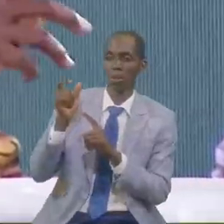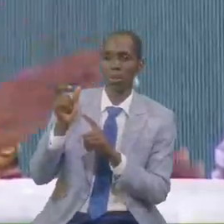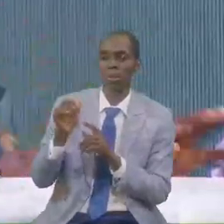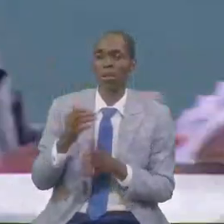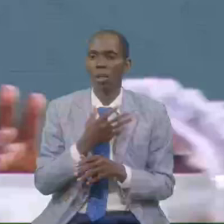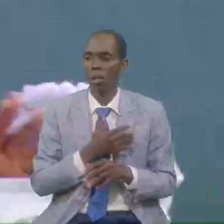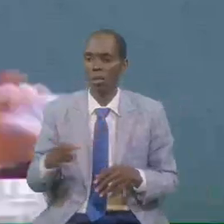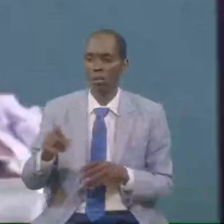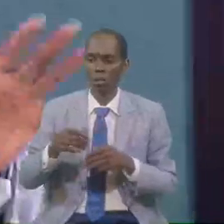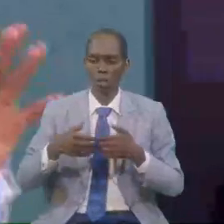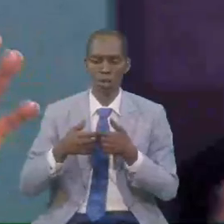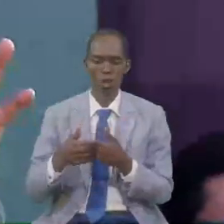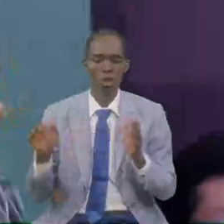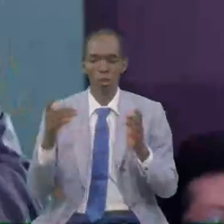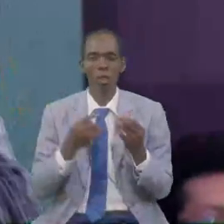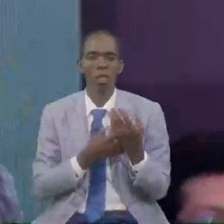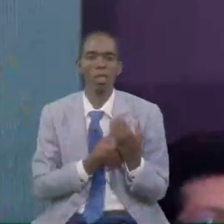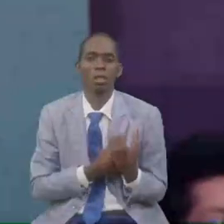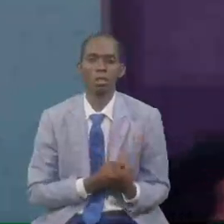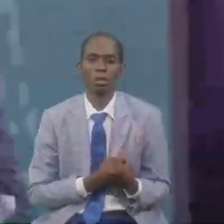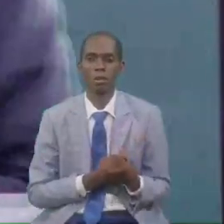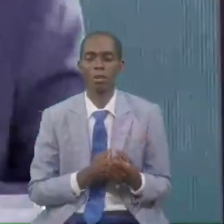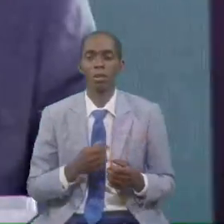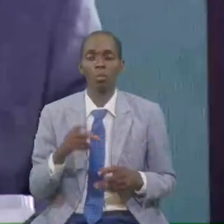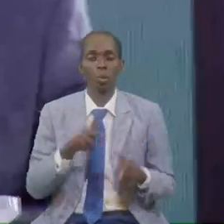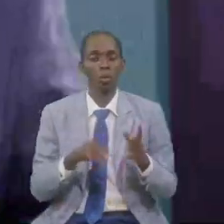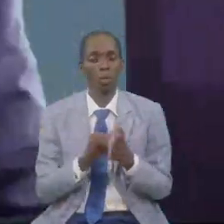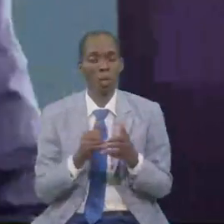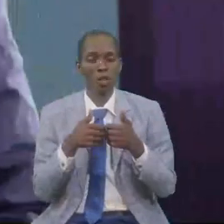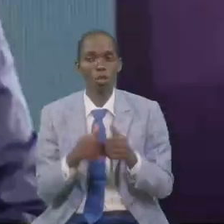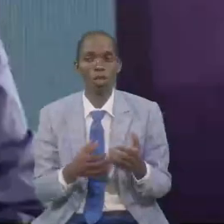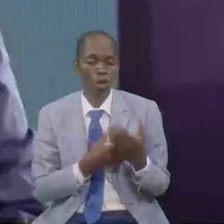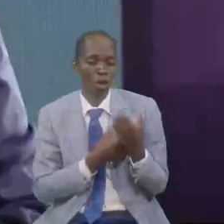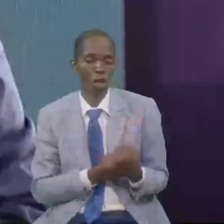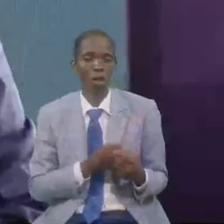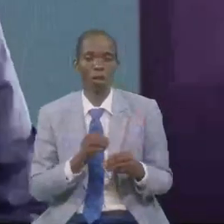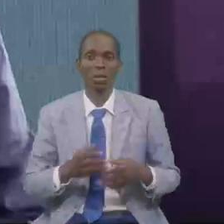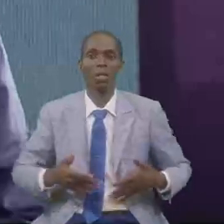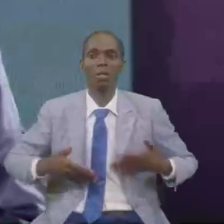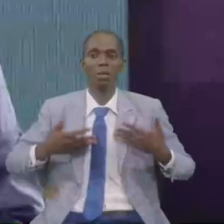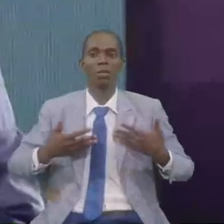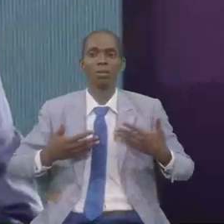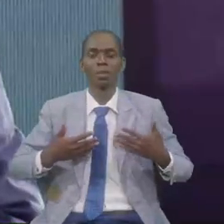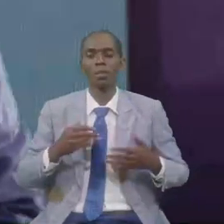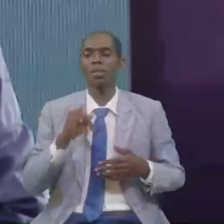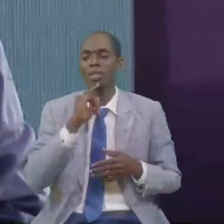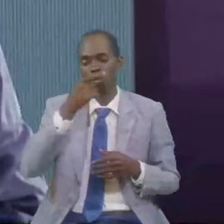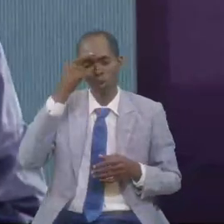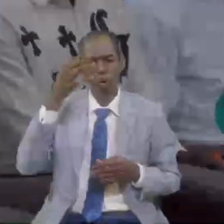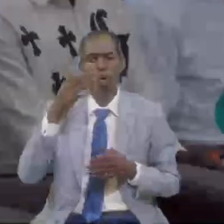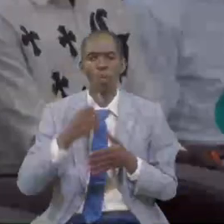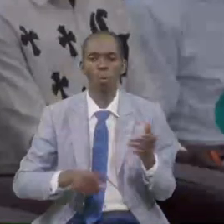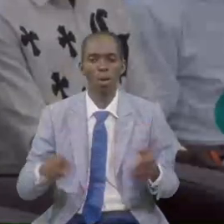ils ont perdu courage. Ceux qui perdent courage dans la vie, par ce qu'ils